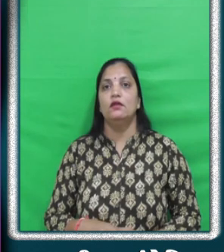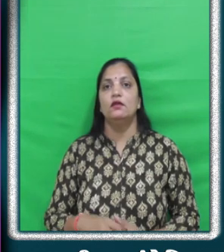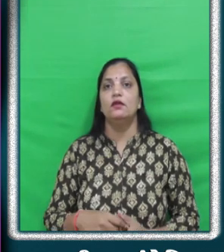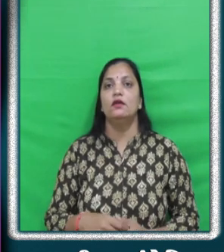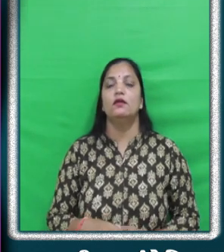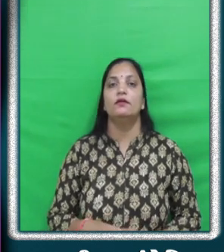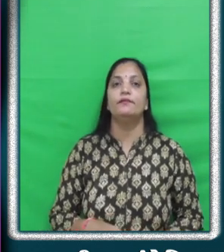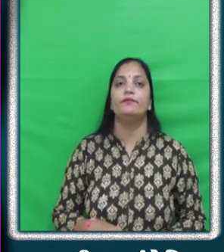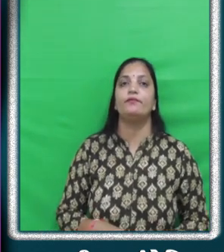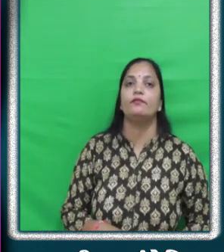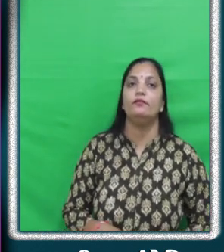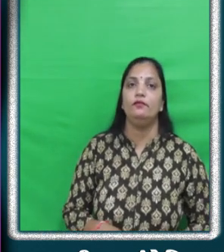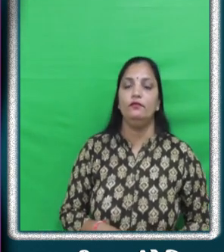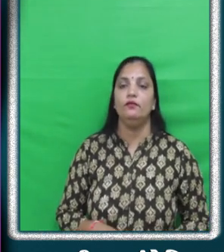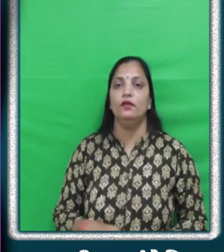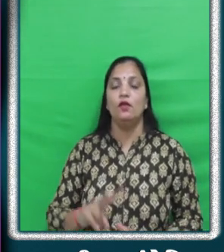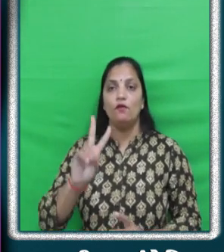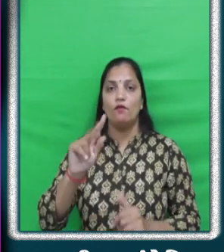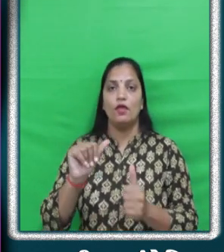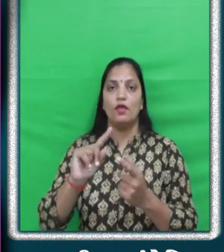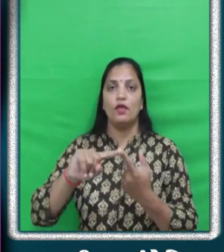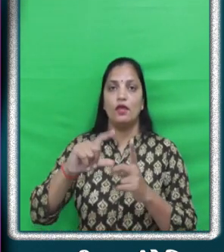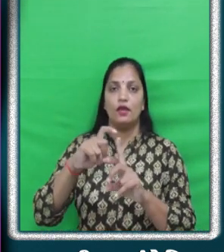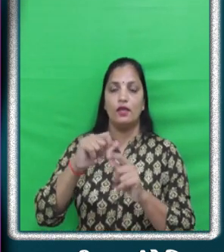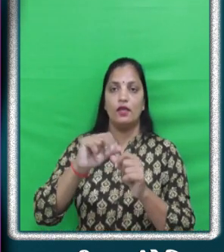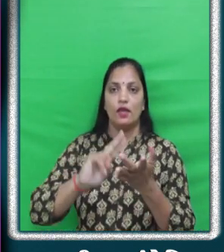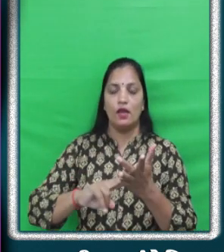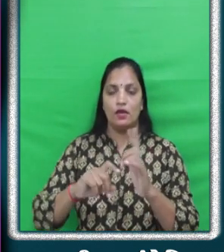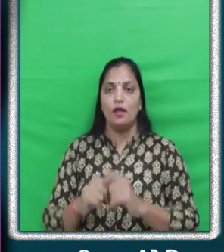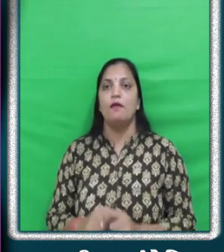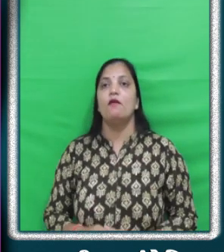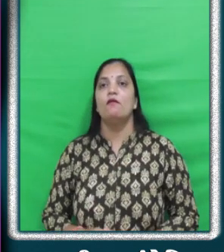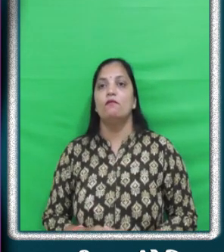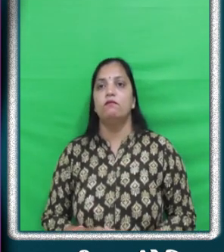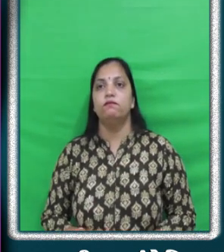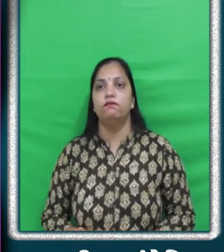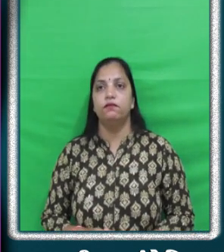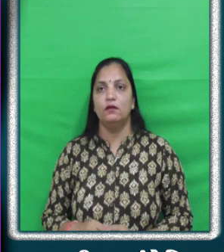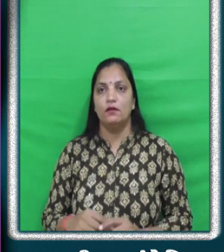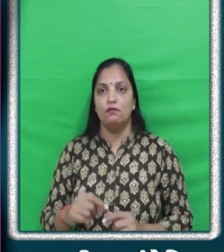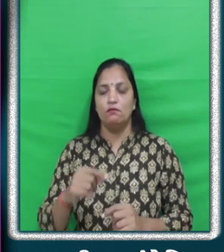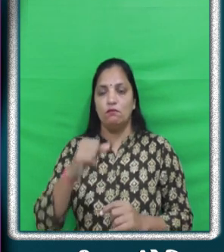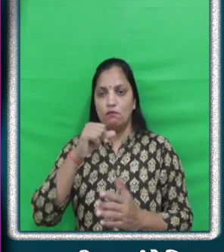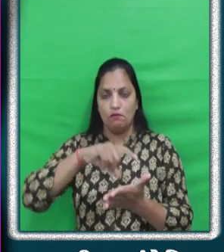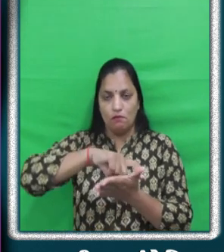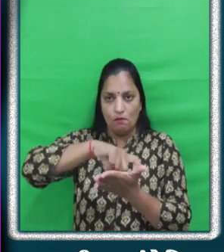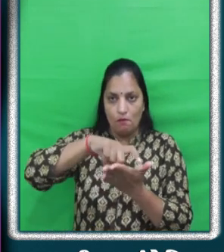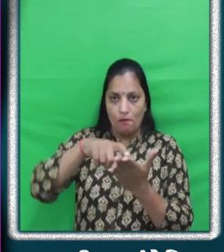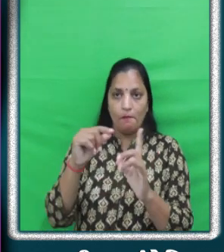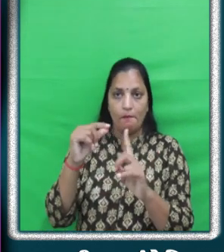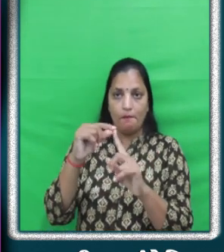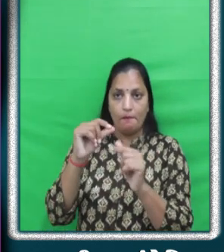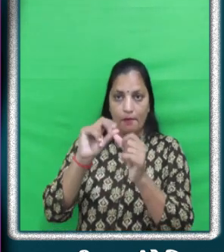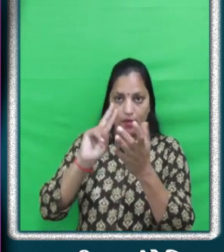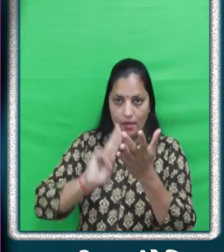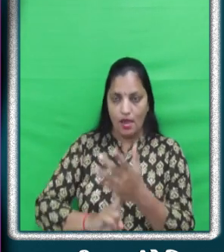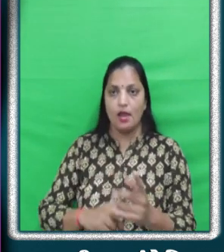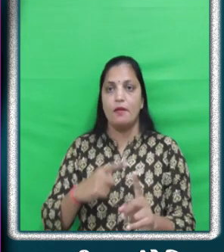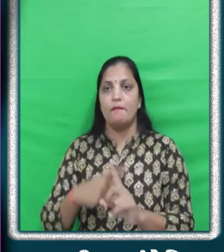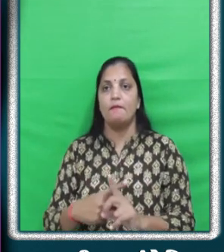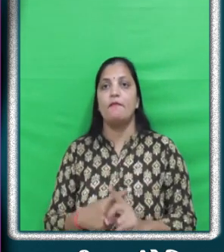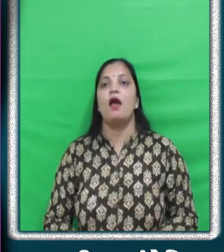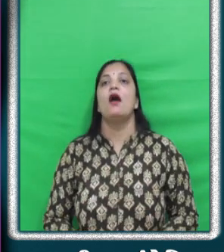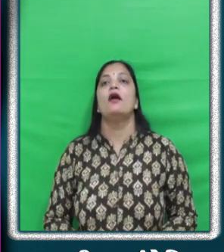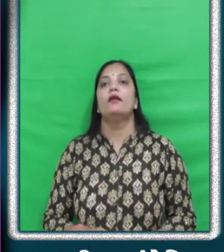સરસ, મહેશ કહે છે પ્રકાંડ, વેદાંત કહે છે મૂળ, પ્રકાંડ અને પર્ણ, વેરી ગુડ. કુંજ કહે છે મૂળ, પ્રકાંડ